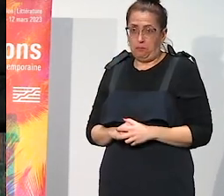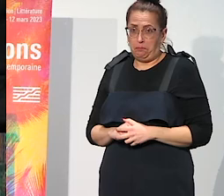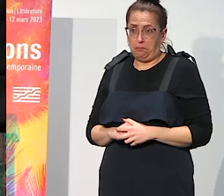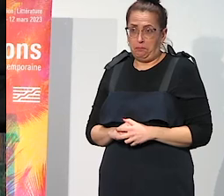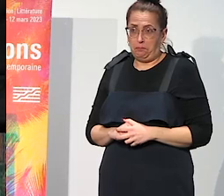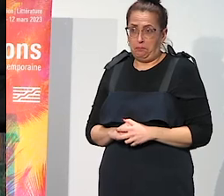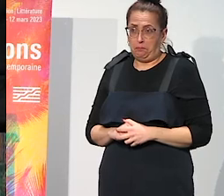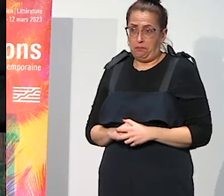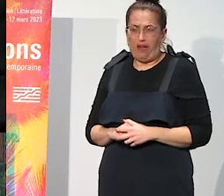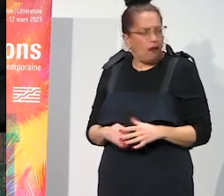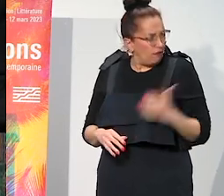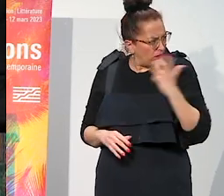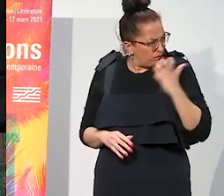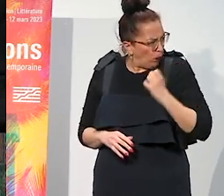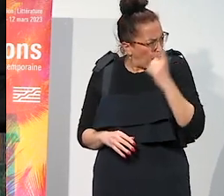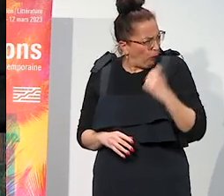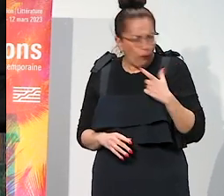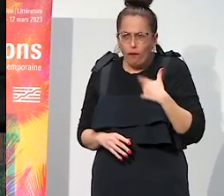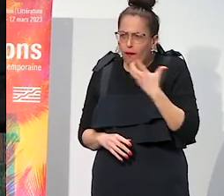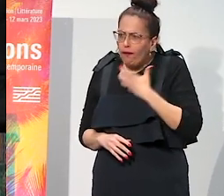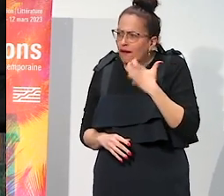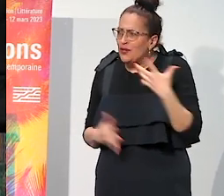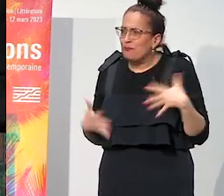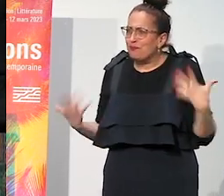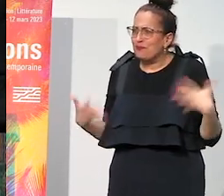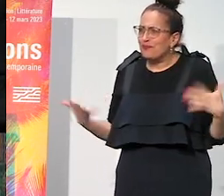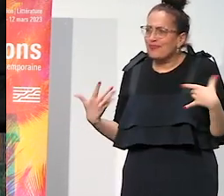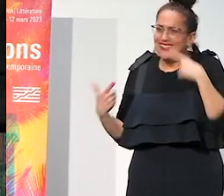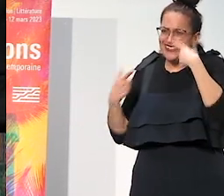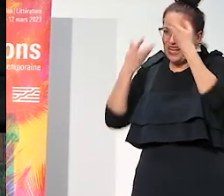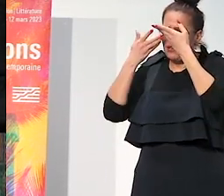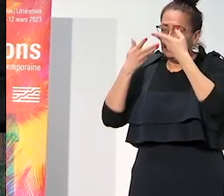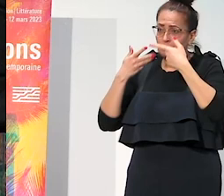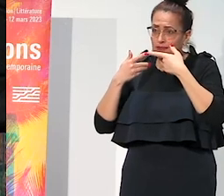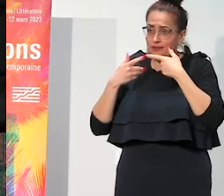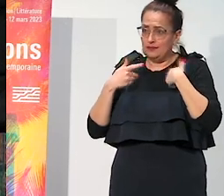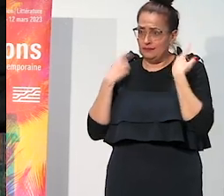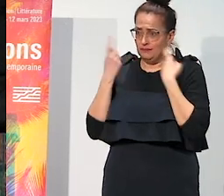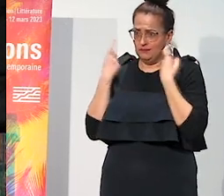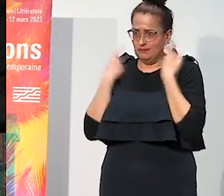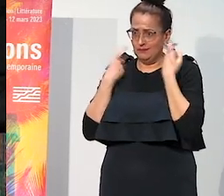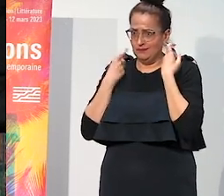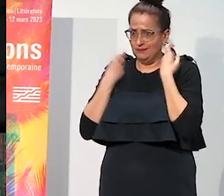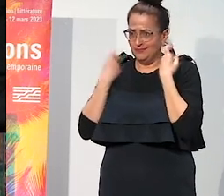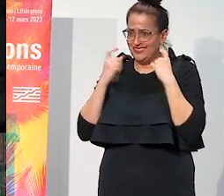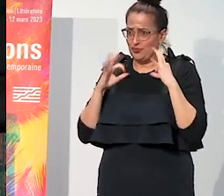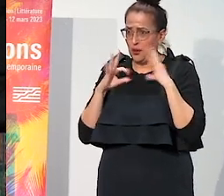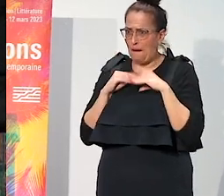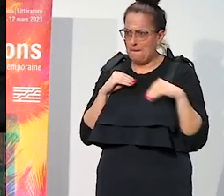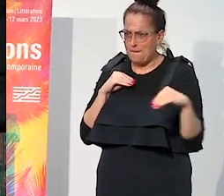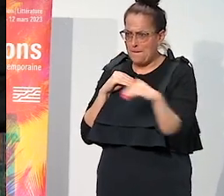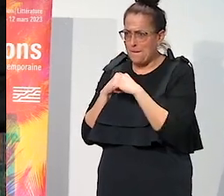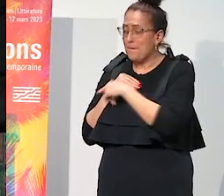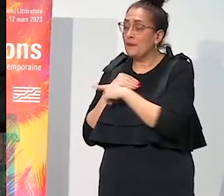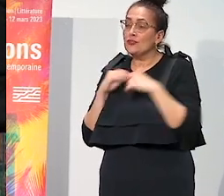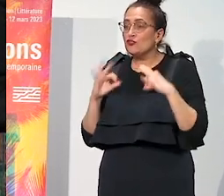Ça, c'est des questions terribles. Oui. Où tout à coup, cerveau se vide. Oui, oui, non, mais je sais. Non, mais je sais. Oui, oui, c'est comme quand on me demande qu'est-ce que tu as lu de